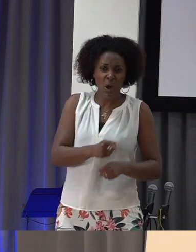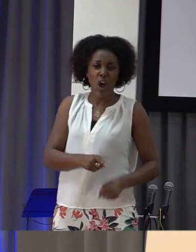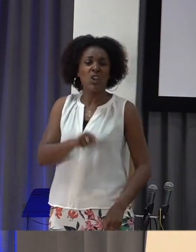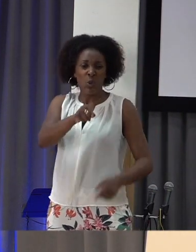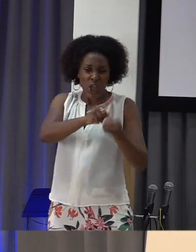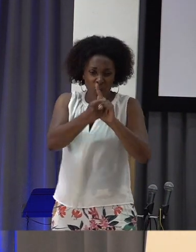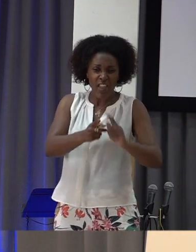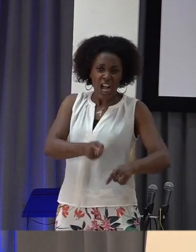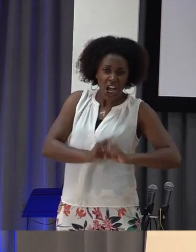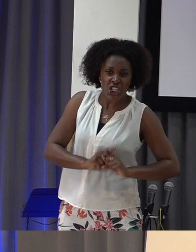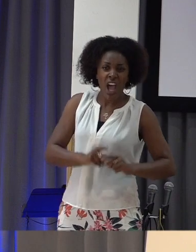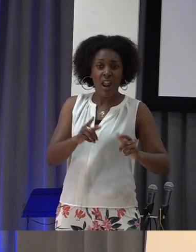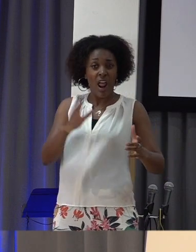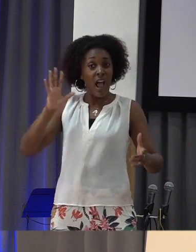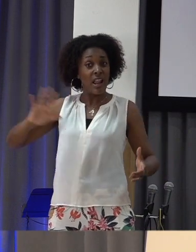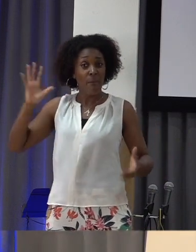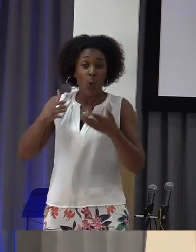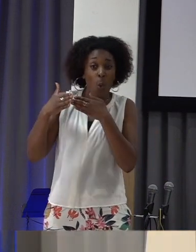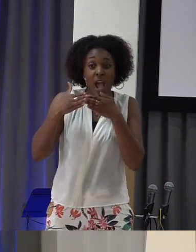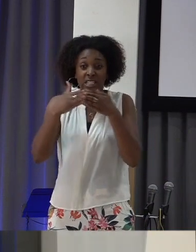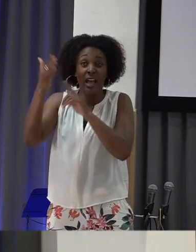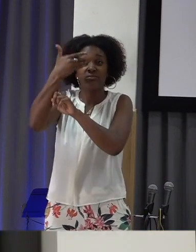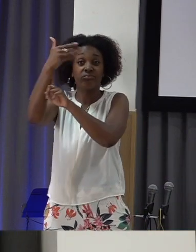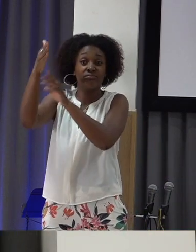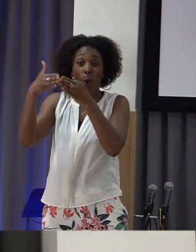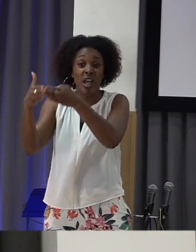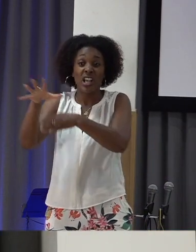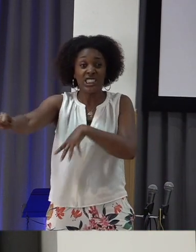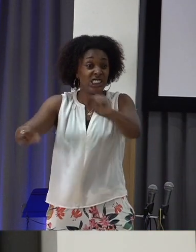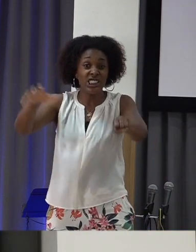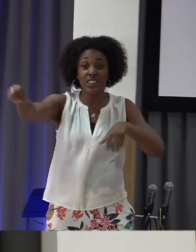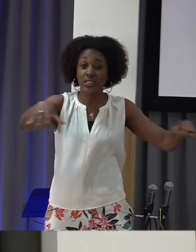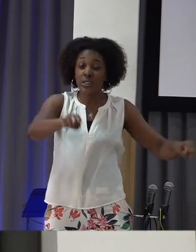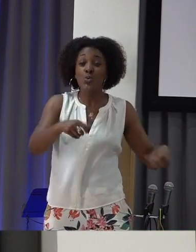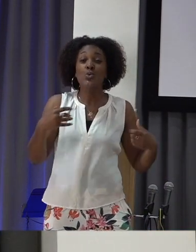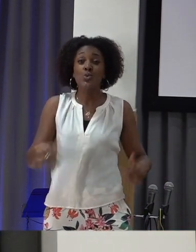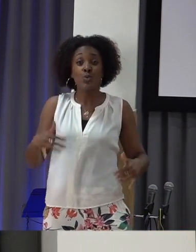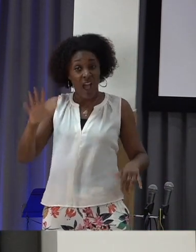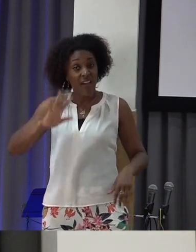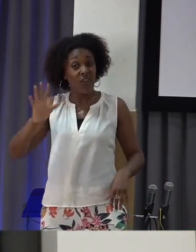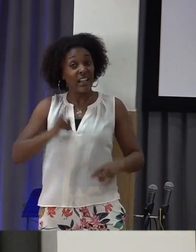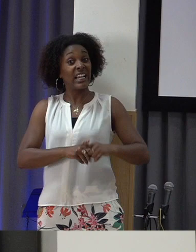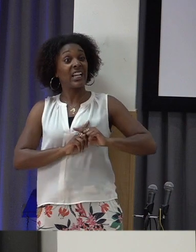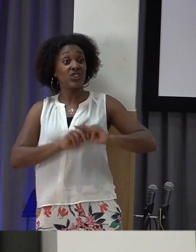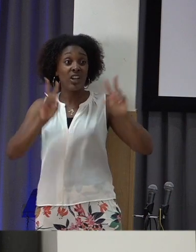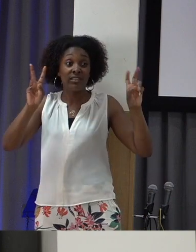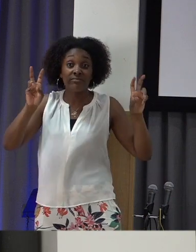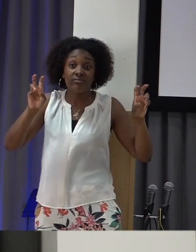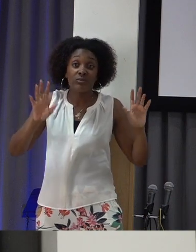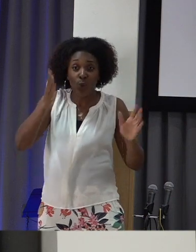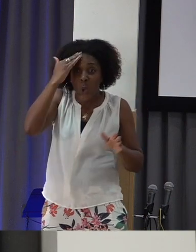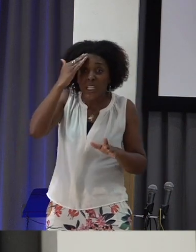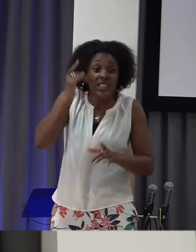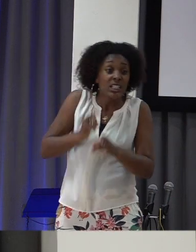leur disposition pour convertir, entre guillemets, d'autres hommes ou les empêcher d'exister. Si vous connaissez un peu